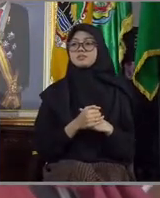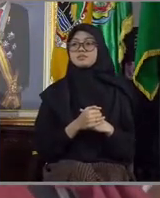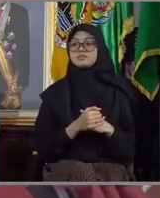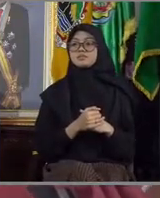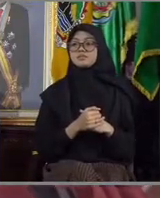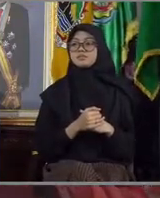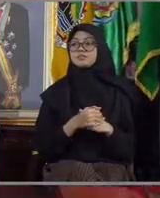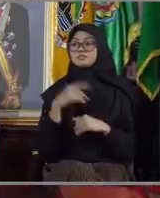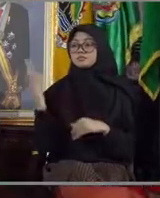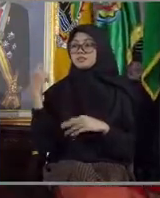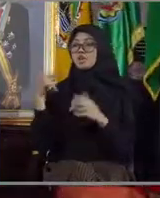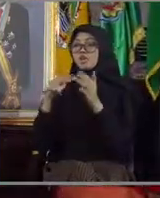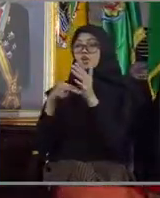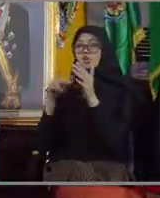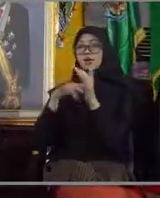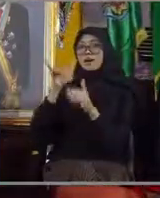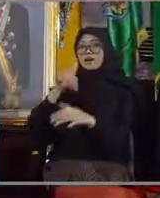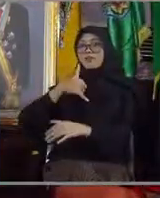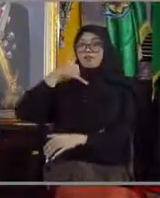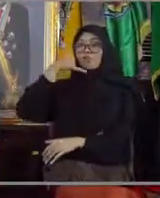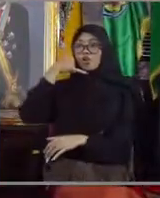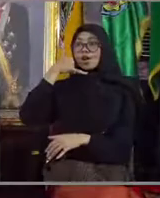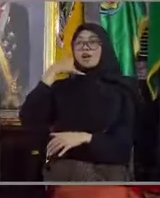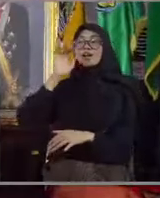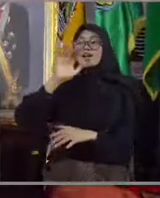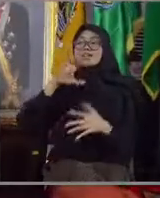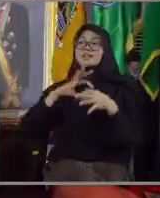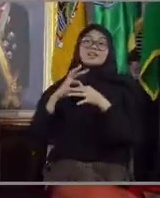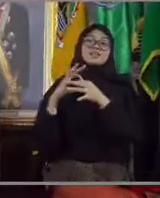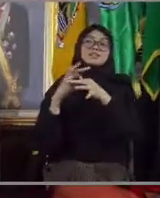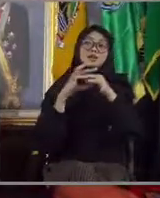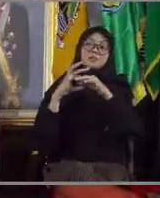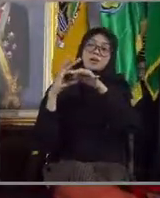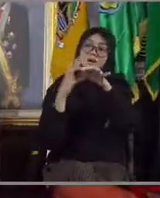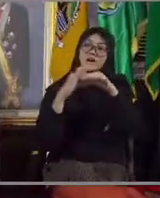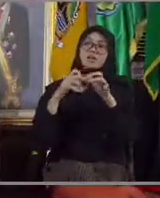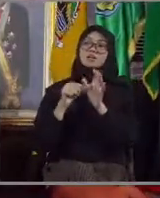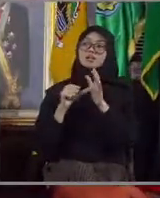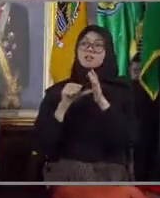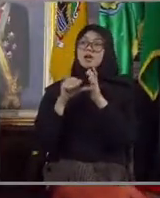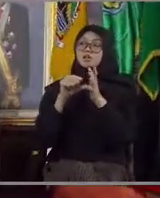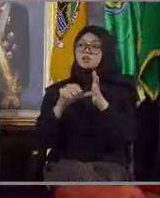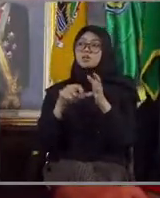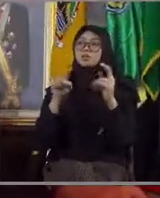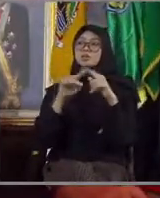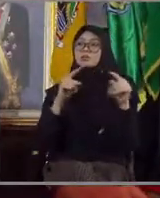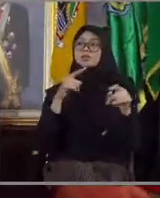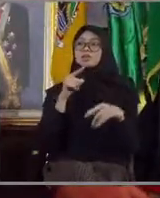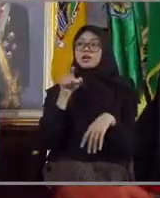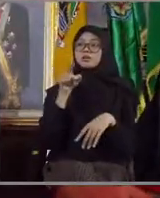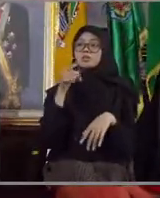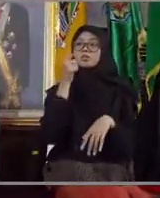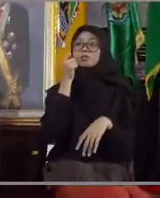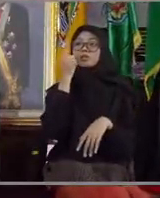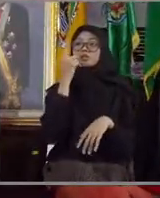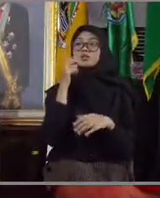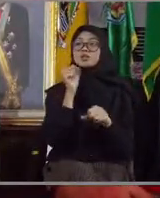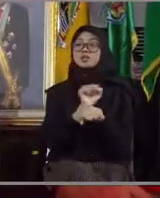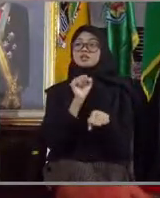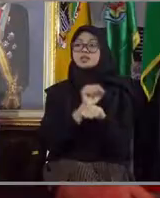nomor handphonenya, kamu nanti digaet, kamu nanti dibantu, tapi kamu mesti bekerja mulai besok.